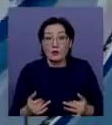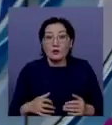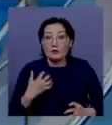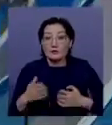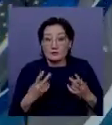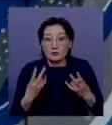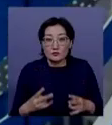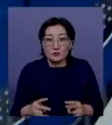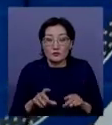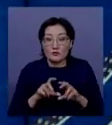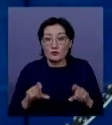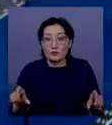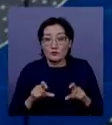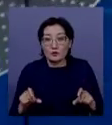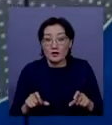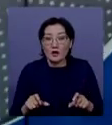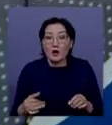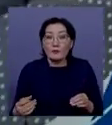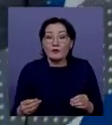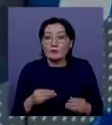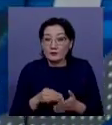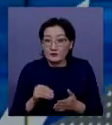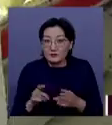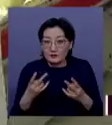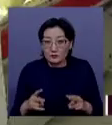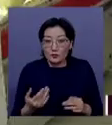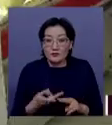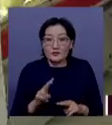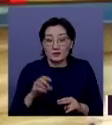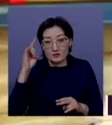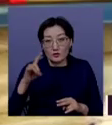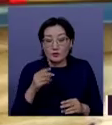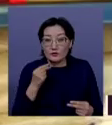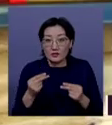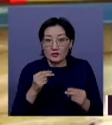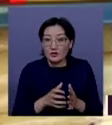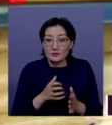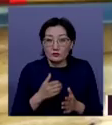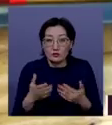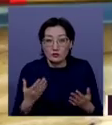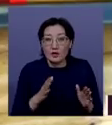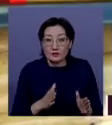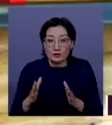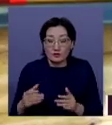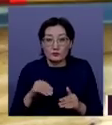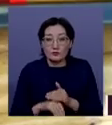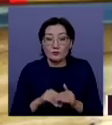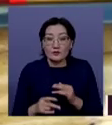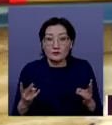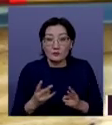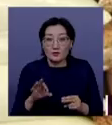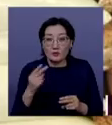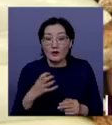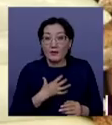бой алдырып, дүкендерде дүрбелен жасауға болмайды, деді ол. Өйткені елімізде азық түлік тапшылығы жоқ. Тұрақтандыру қорында қажетті